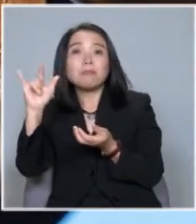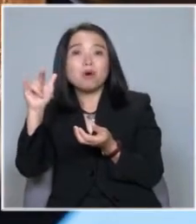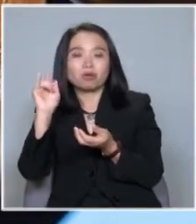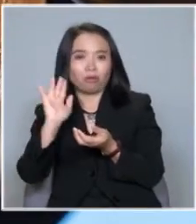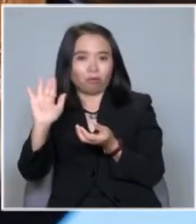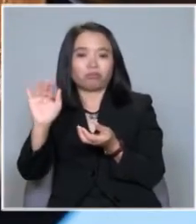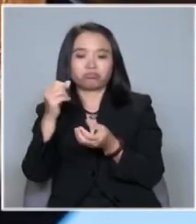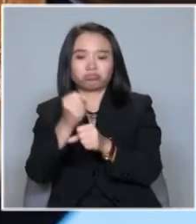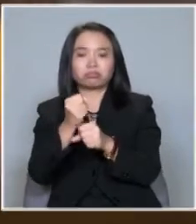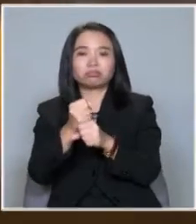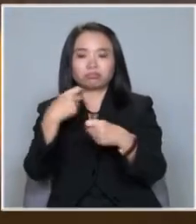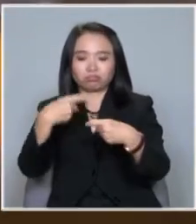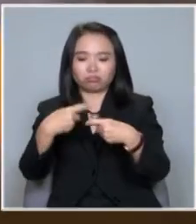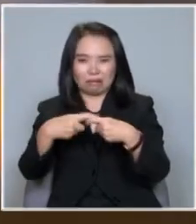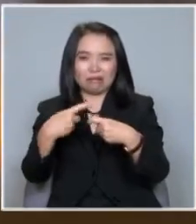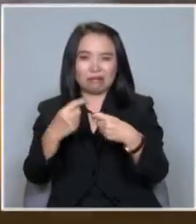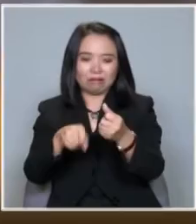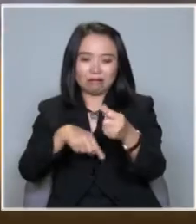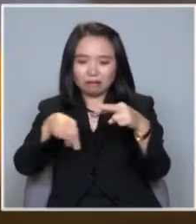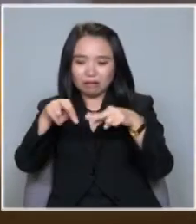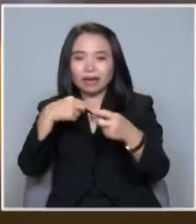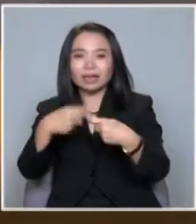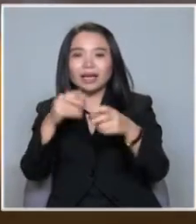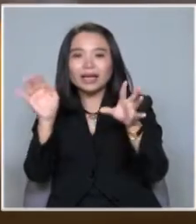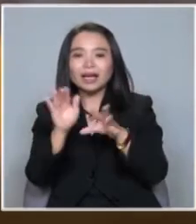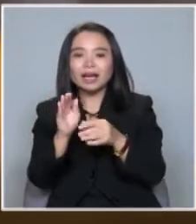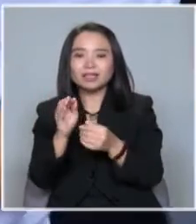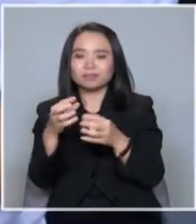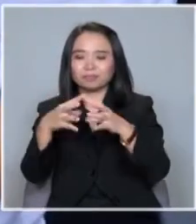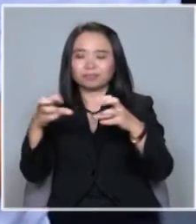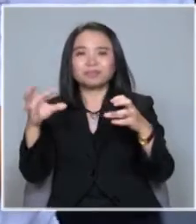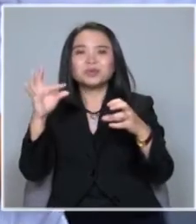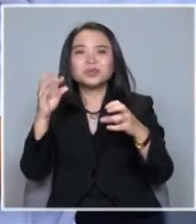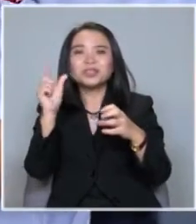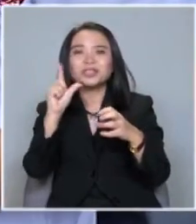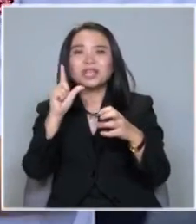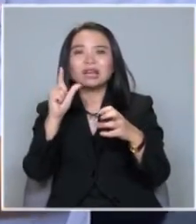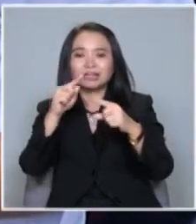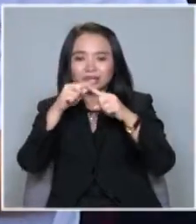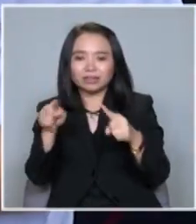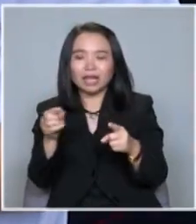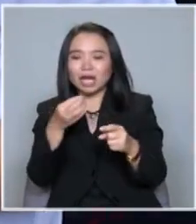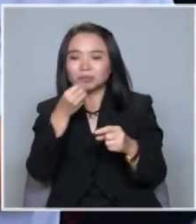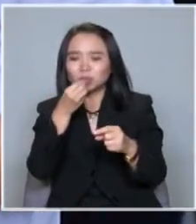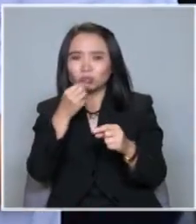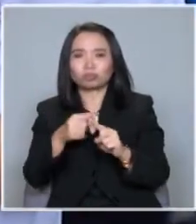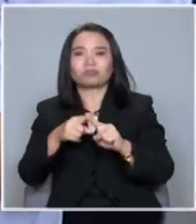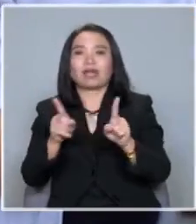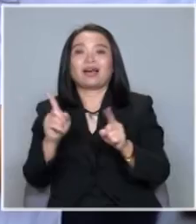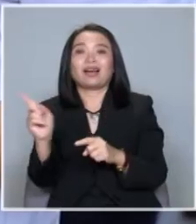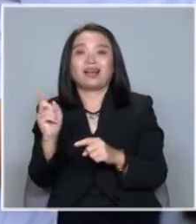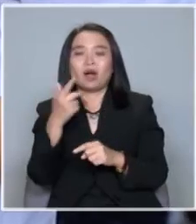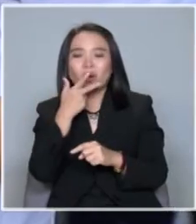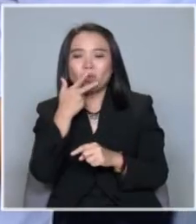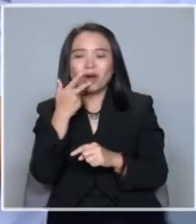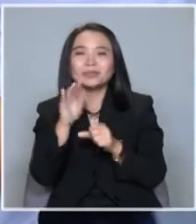ในปัจจุบันมีลักษณะคล้ายกับเม็ดขนุนของบ้านเราแต่ขนมพันตราจะมีรสชาติที่ต่างออกไปคือไม่หว